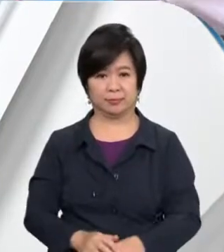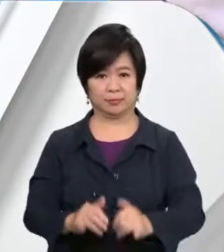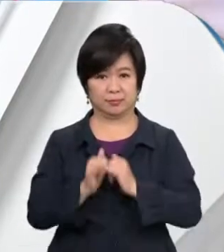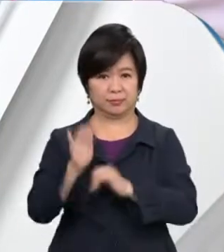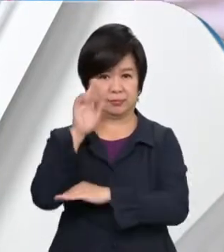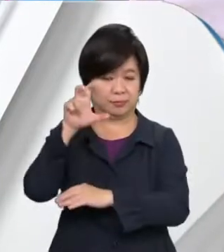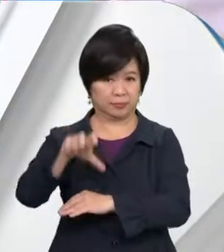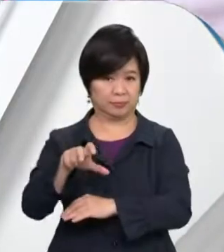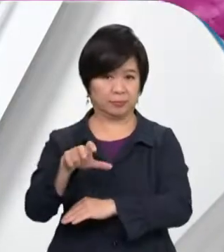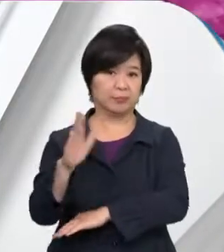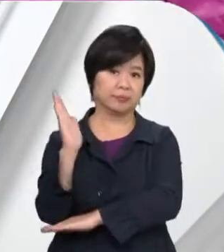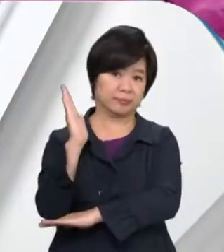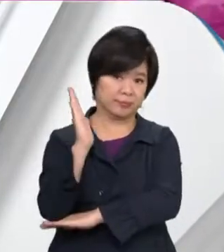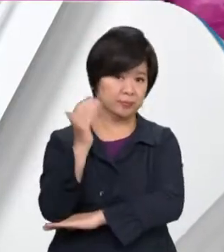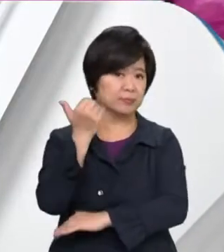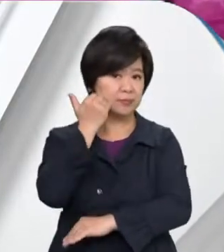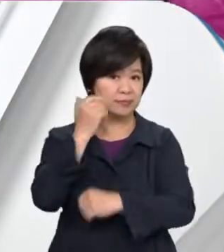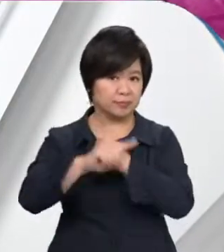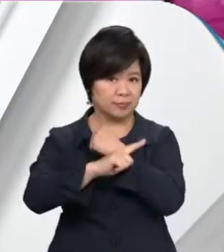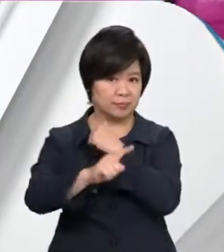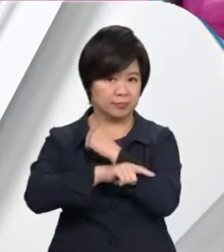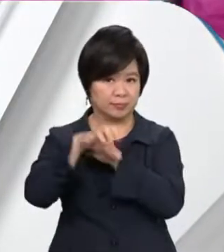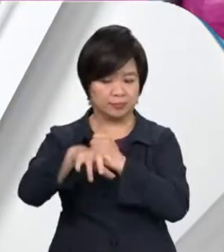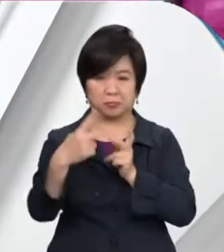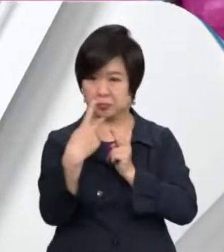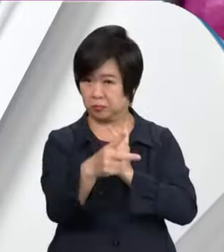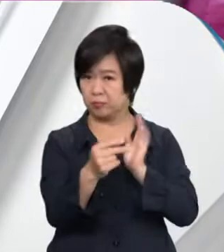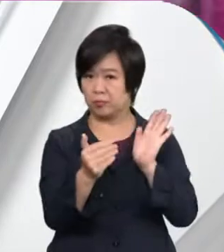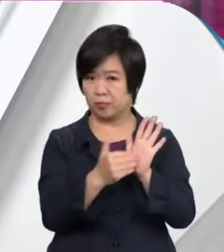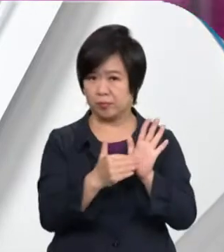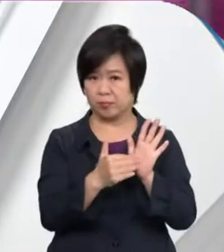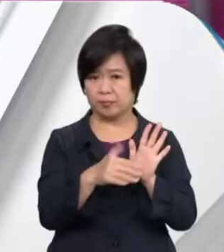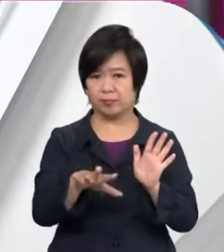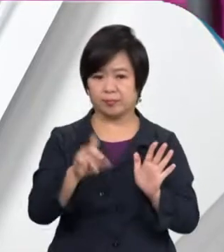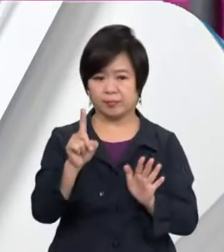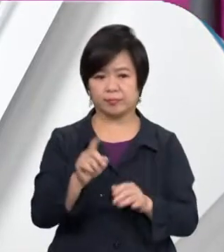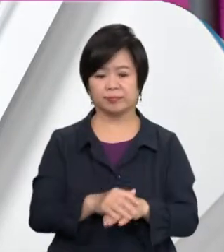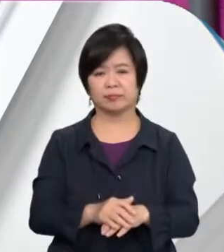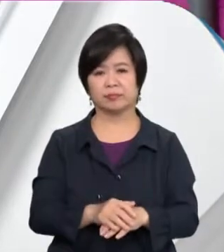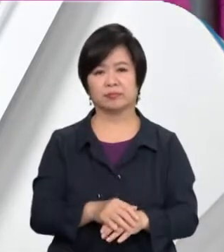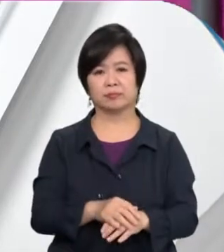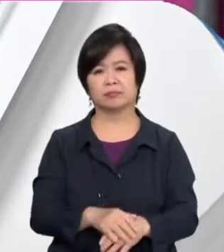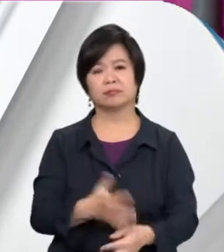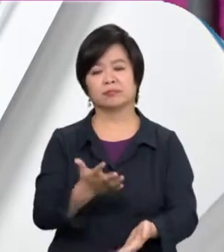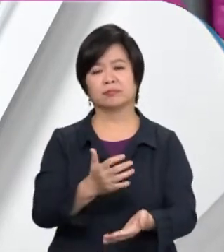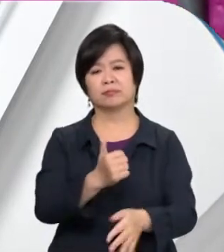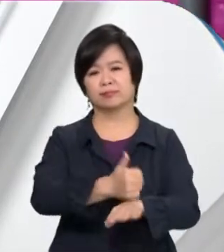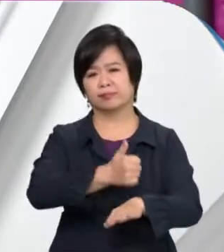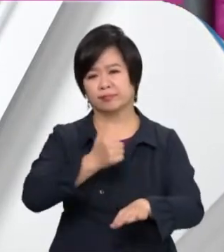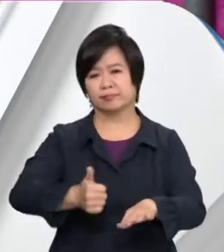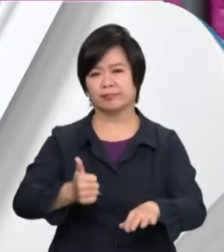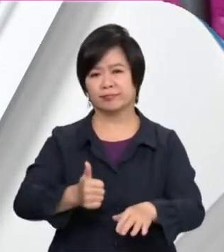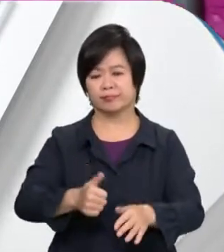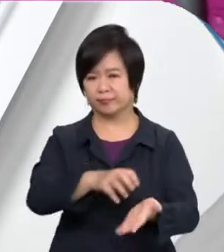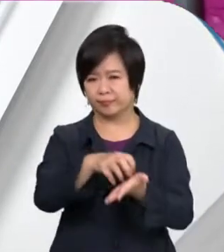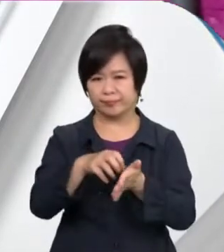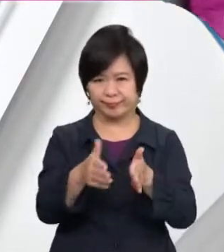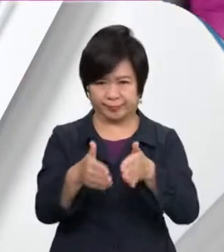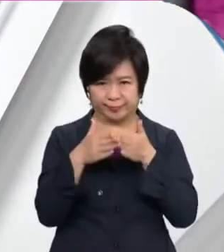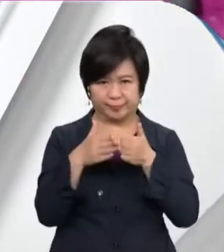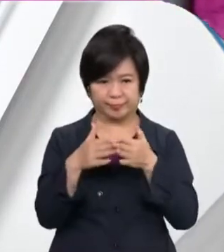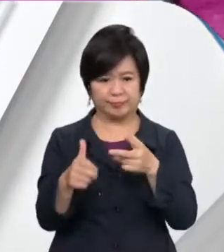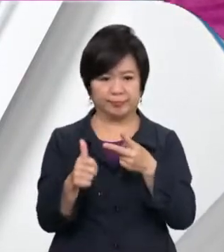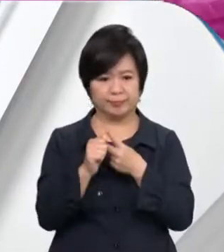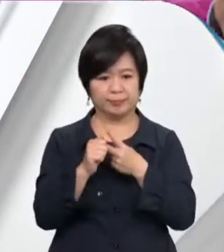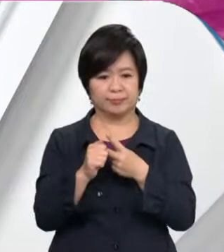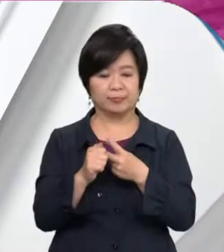来如果收到法院的判决书呢，我们第一个要办理解职，那同时我们也会请我们的